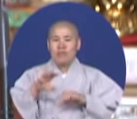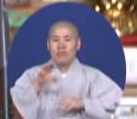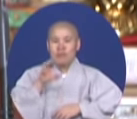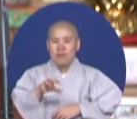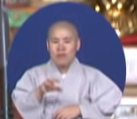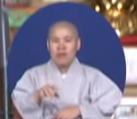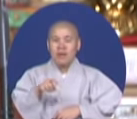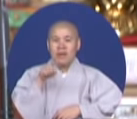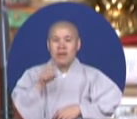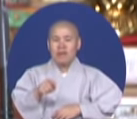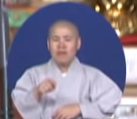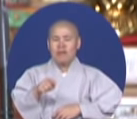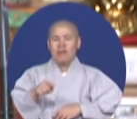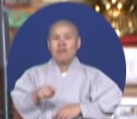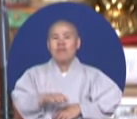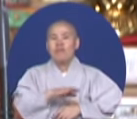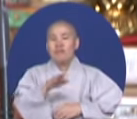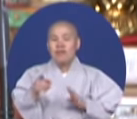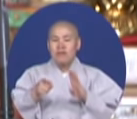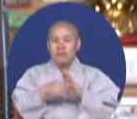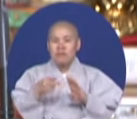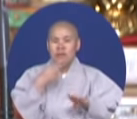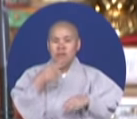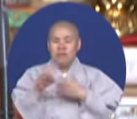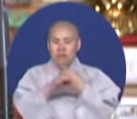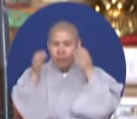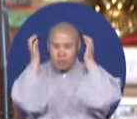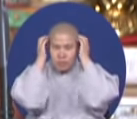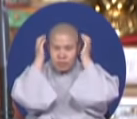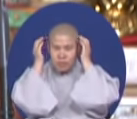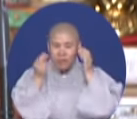이 업장이 없으면 고통이 없습니다.